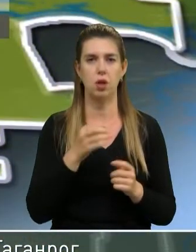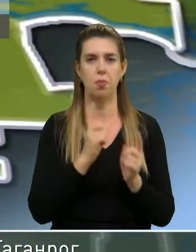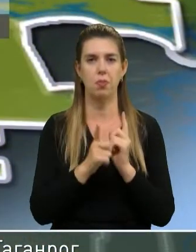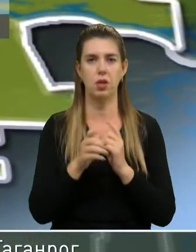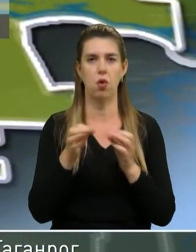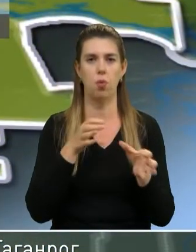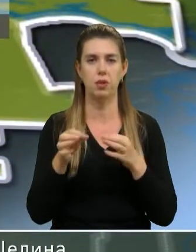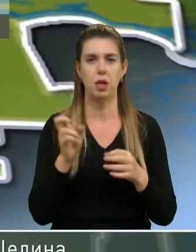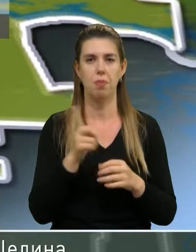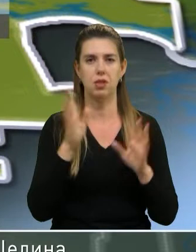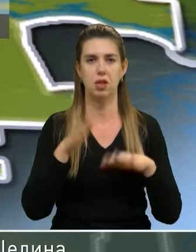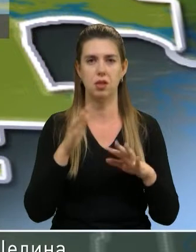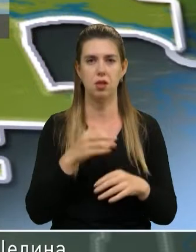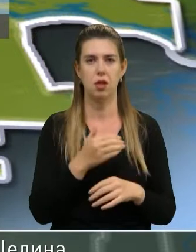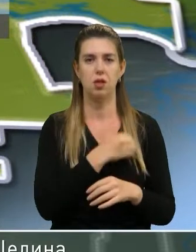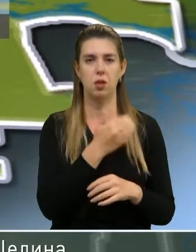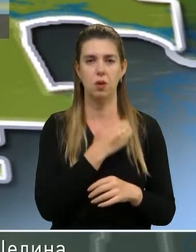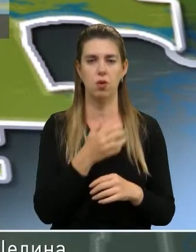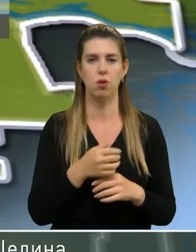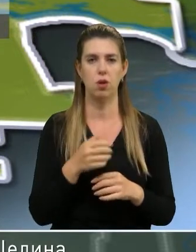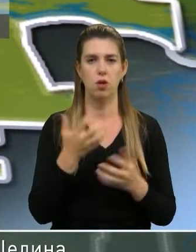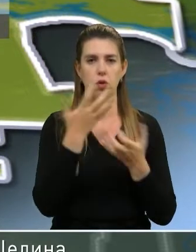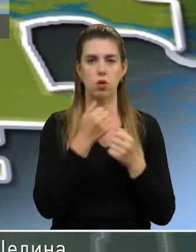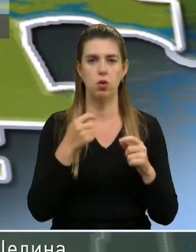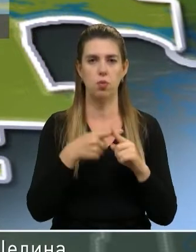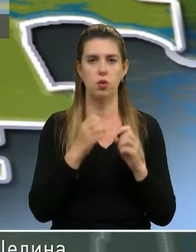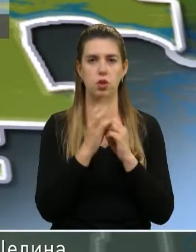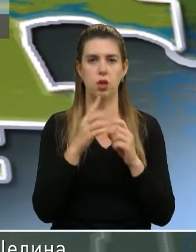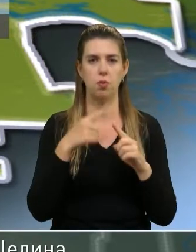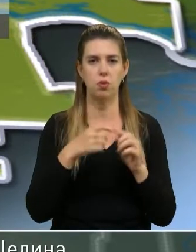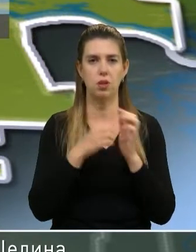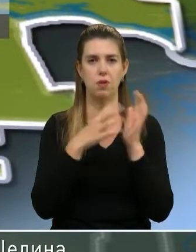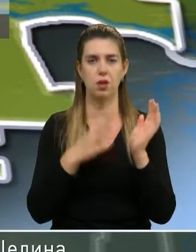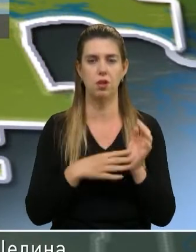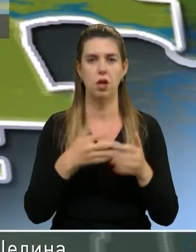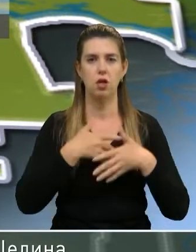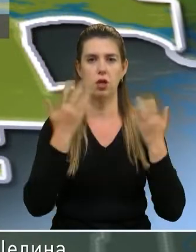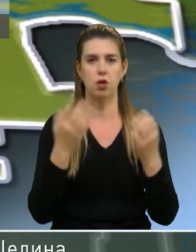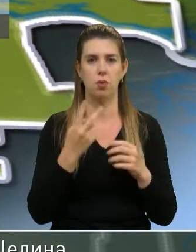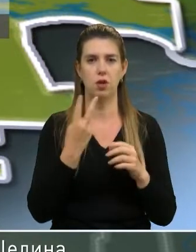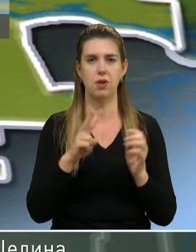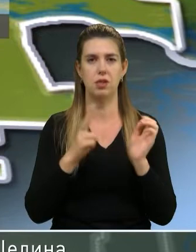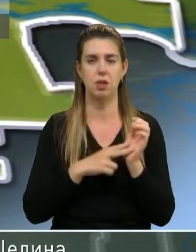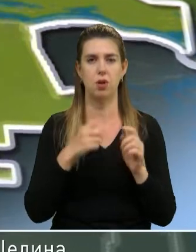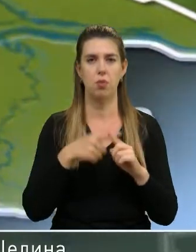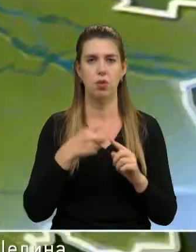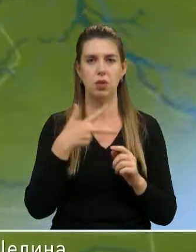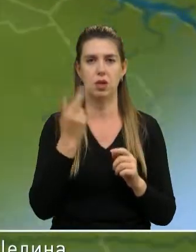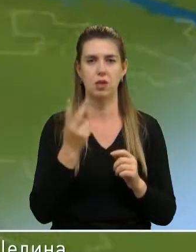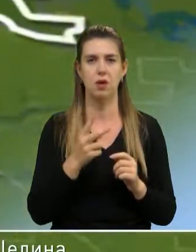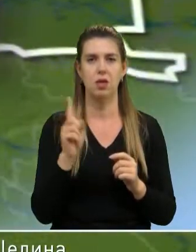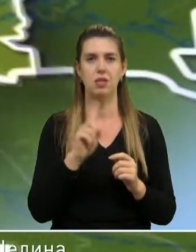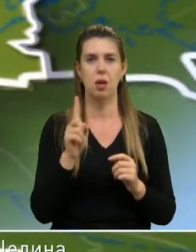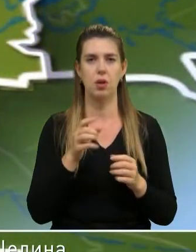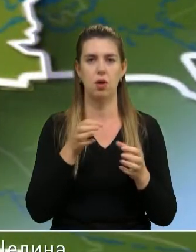переменная облачность без осадков. Температура воздуха ночью плюс 14, плюс 19, днем плюс 27, плюс 32. На